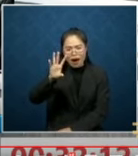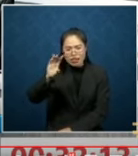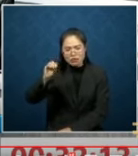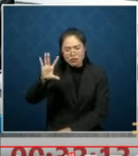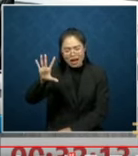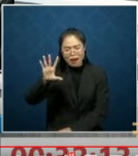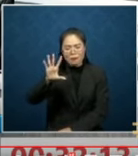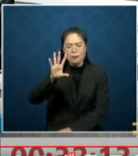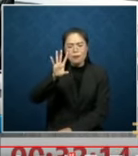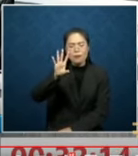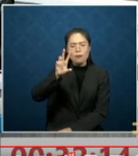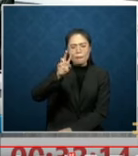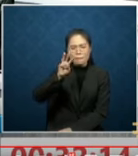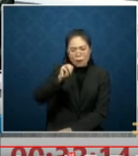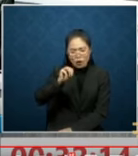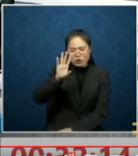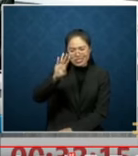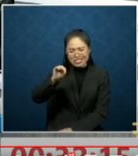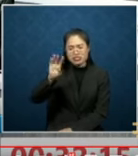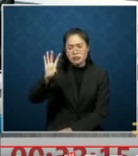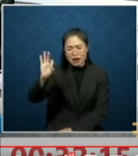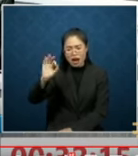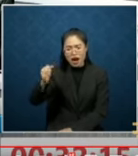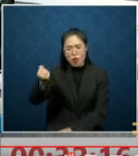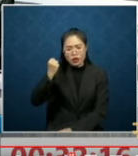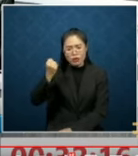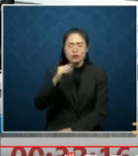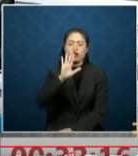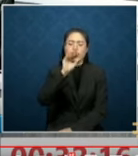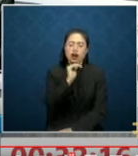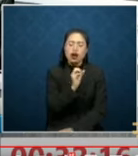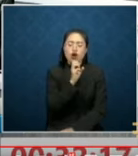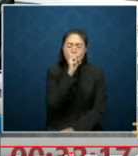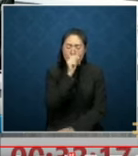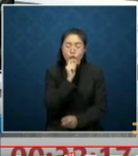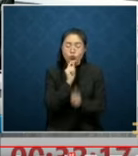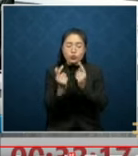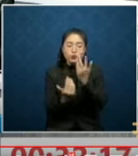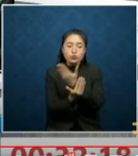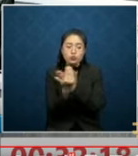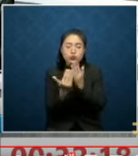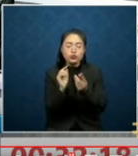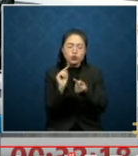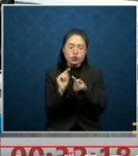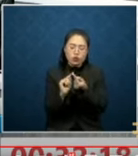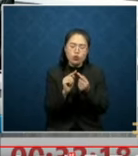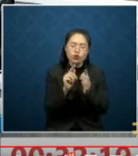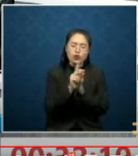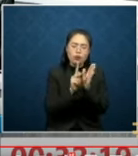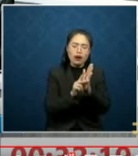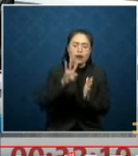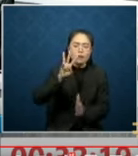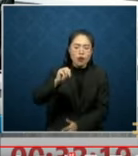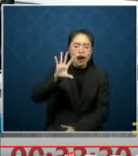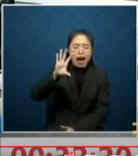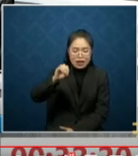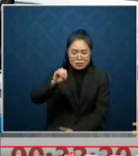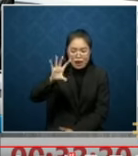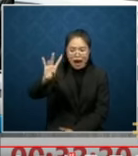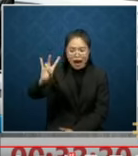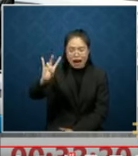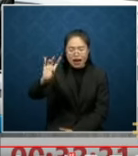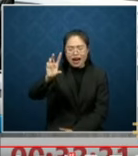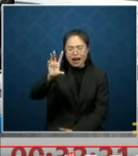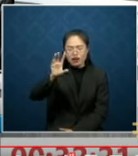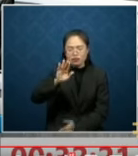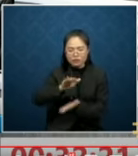ครัดนอกจากนี้ยังแนะนำไปรับฟังความคิดเห็นจากผู้เกี่ยวข้องด้วยโดยเฉพาะมาตรา53เนี่ยเขาบัญญัติไว้ว่าการกู้เงิน